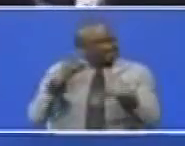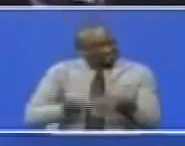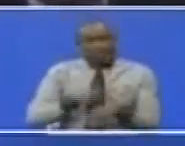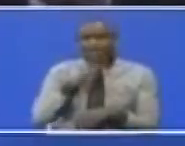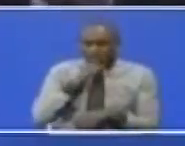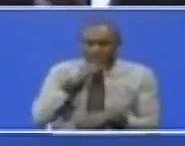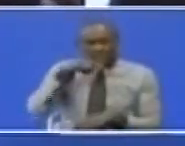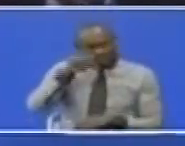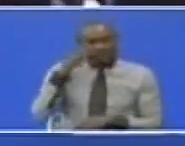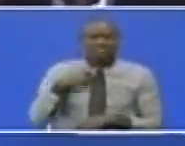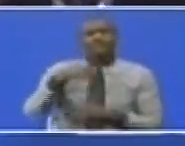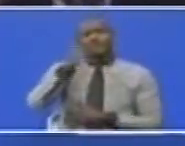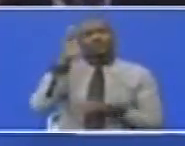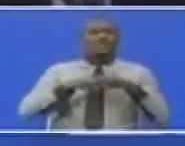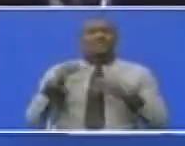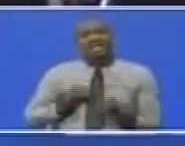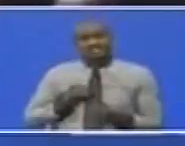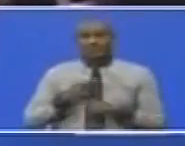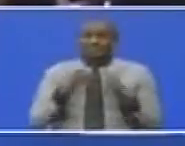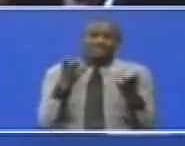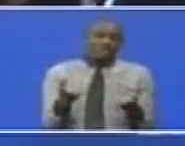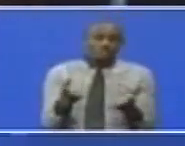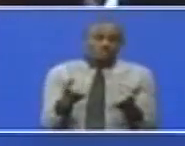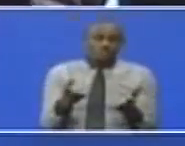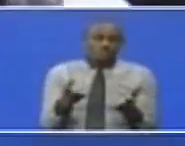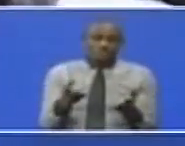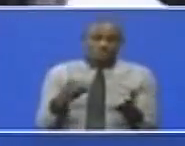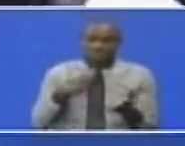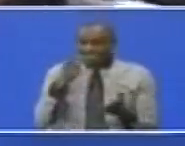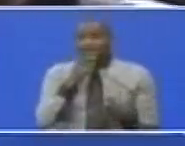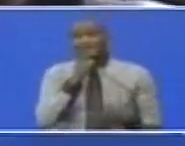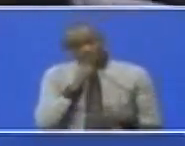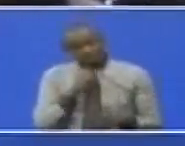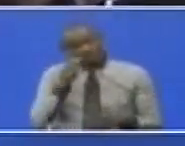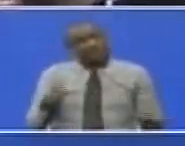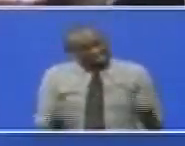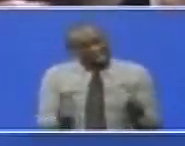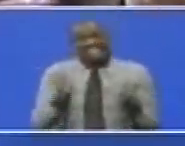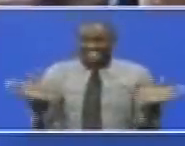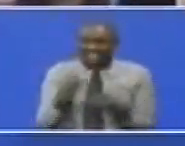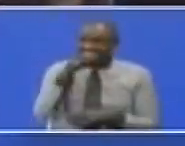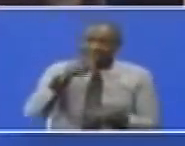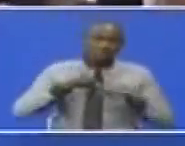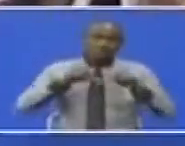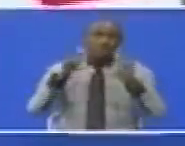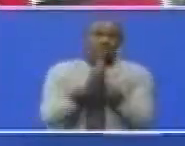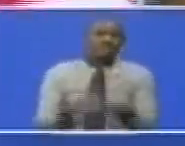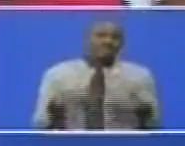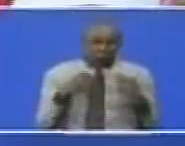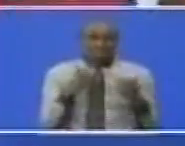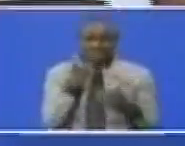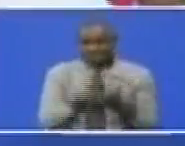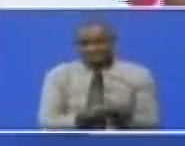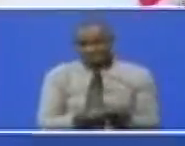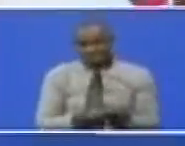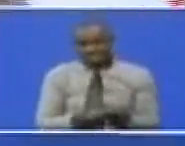wanatakiwa kuwa zaidi juu, lakini wote ni wetu. Kwa hivyo tu motivate hata boys ndio waweze kwenda juu, waache kurudi chini kidogo.